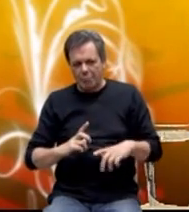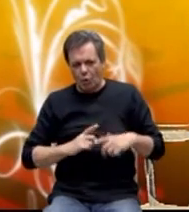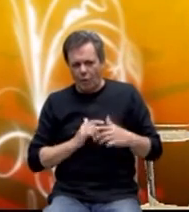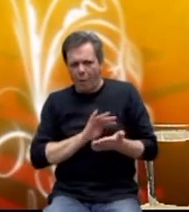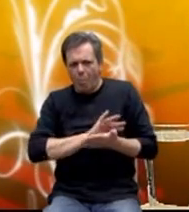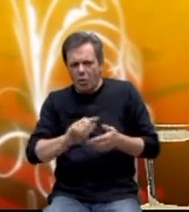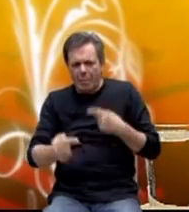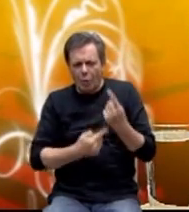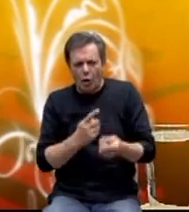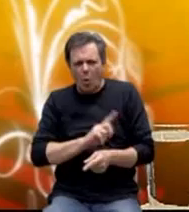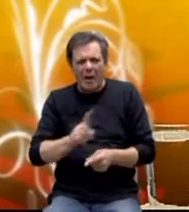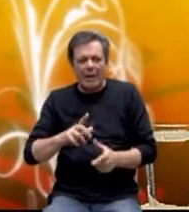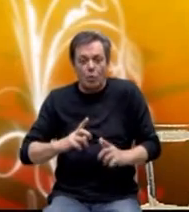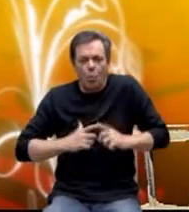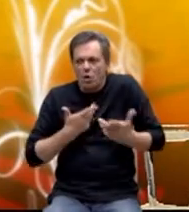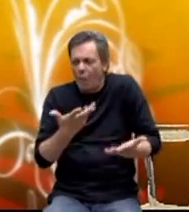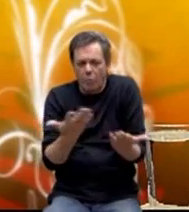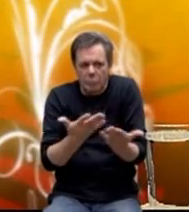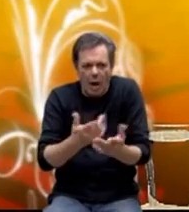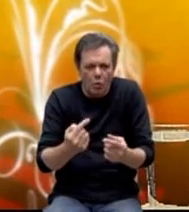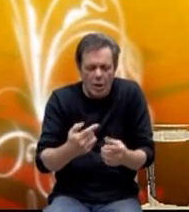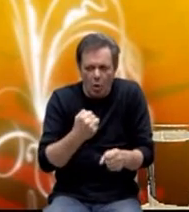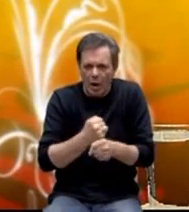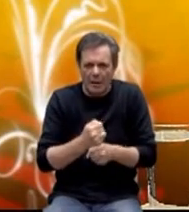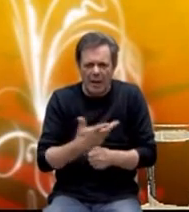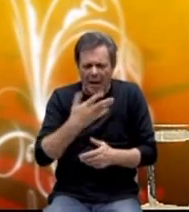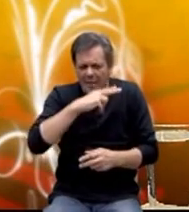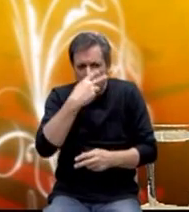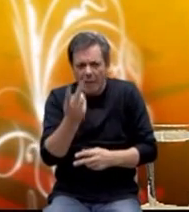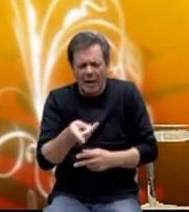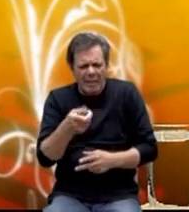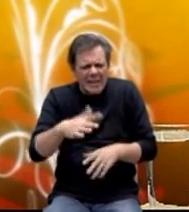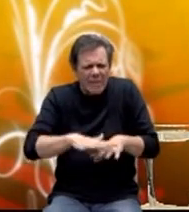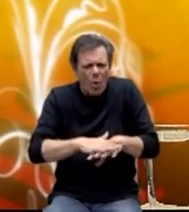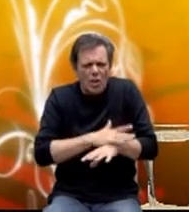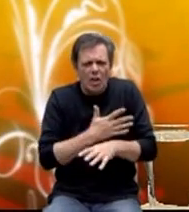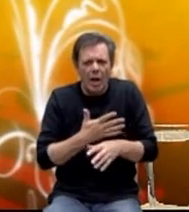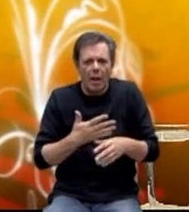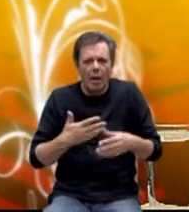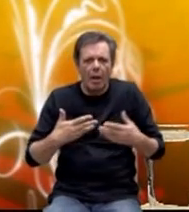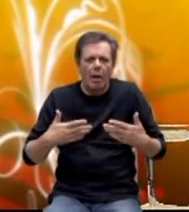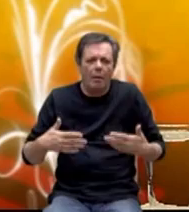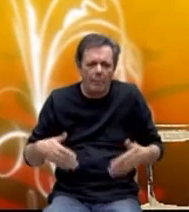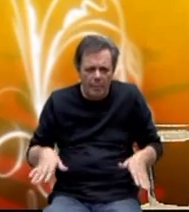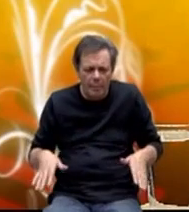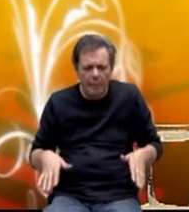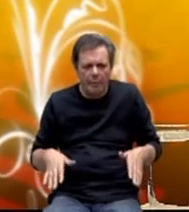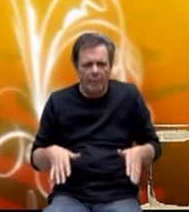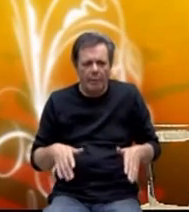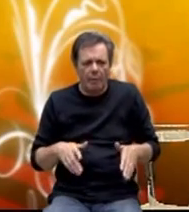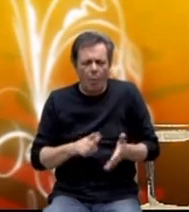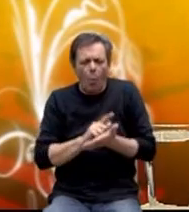nije desilo da slušaju uživo kako se to radi. Kada ste padali, kada ste osjećali, da li ste osjećali neku malaksalost ili ono, znate što